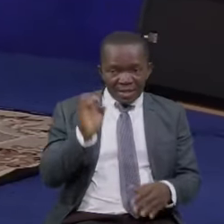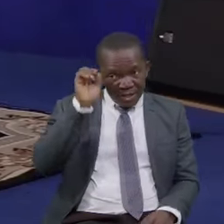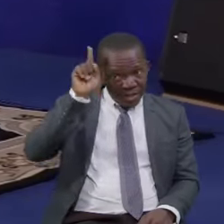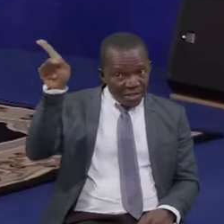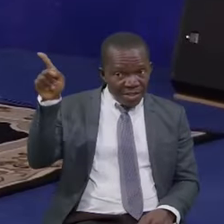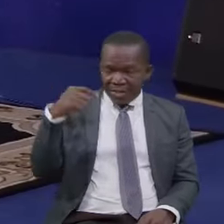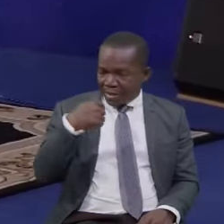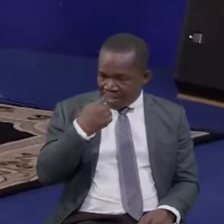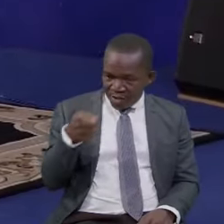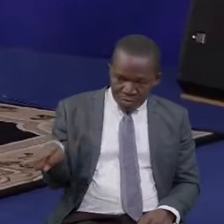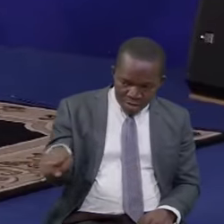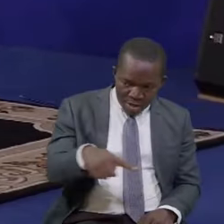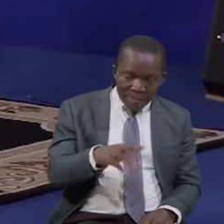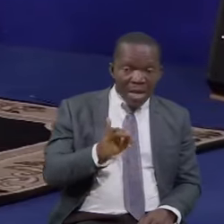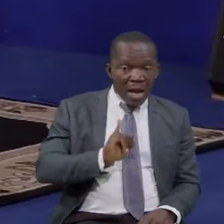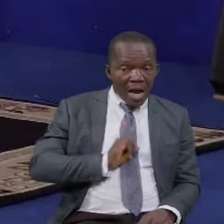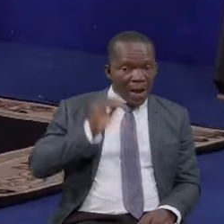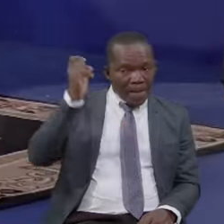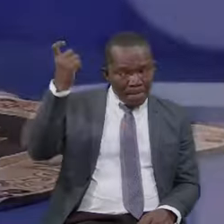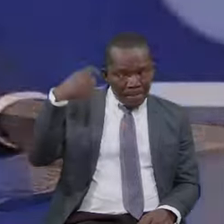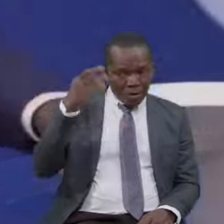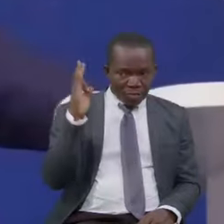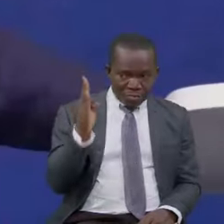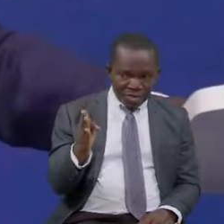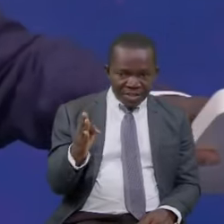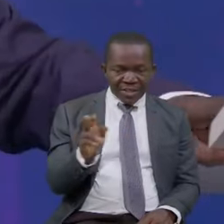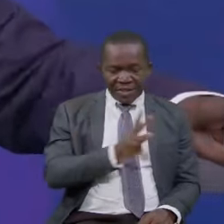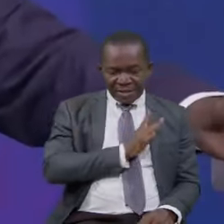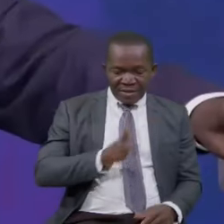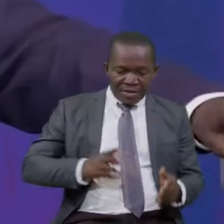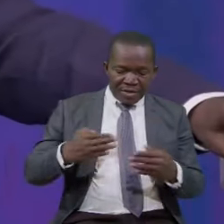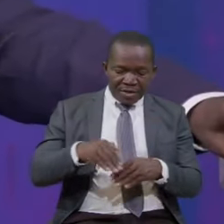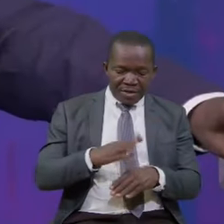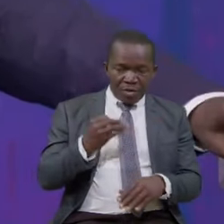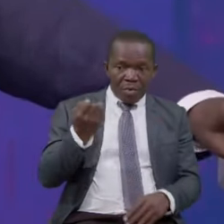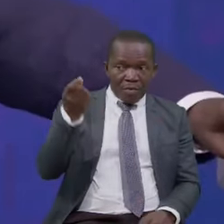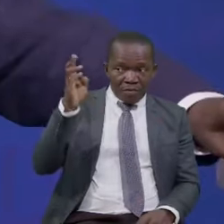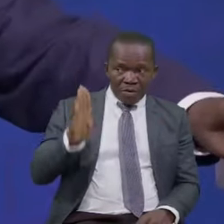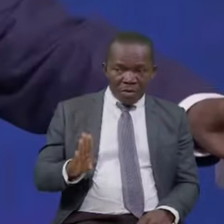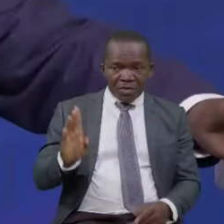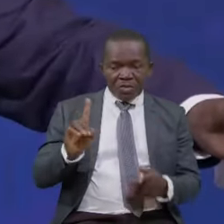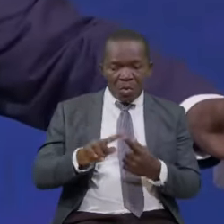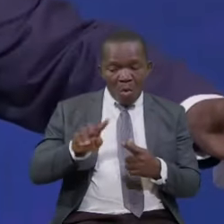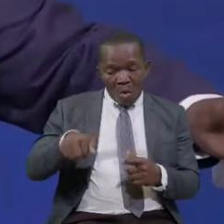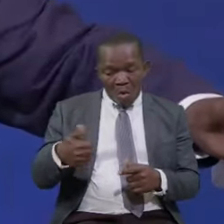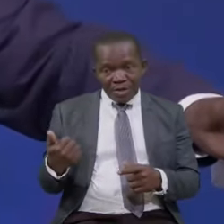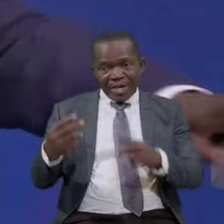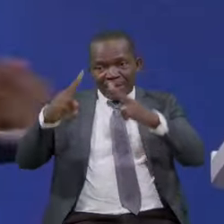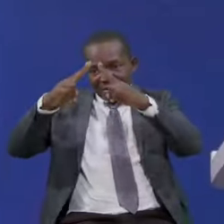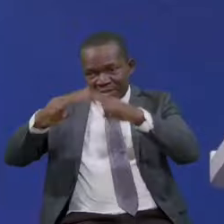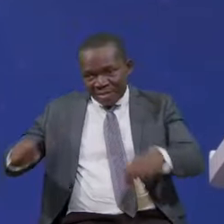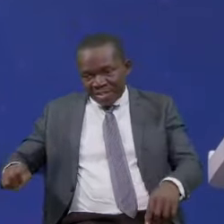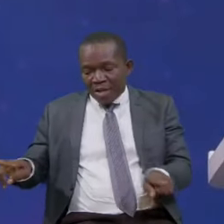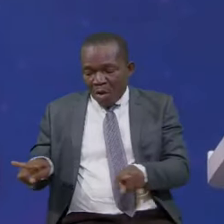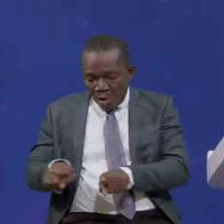aussi que j'annonce aux autres villes la bonne nouvelle du royaume de Dieu aux autres